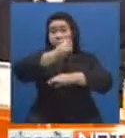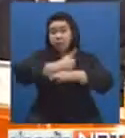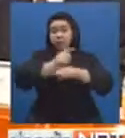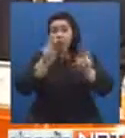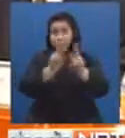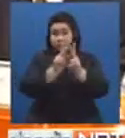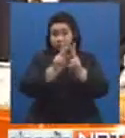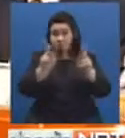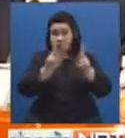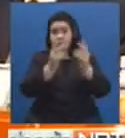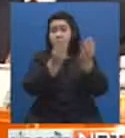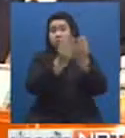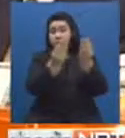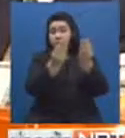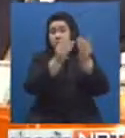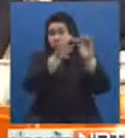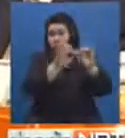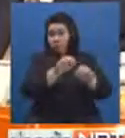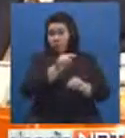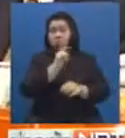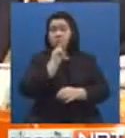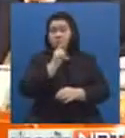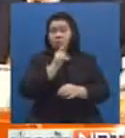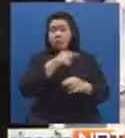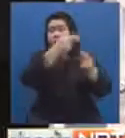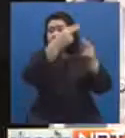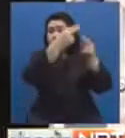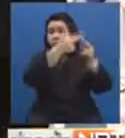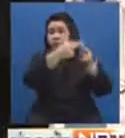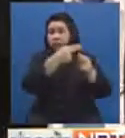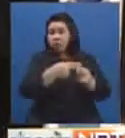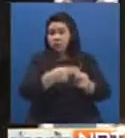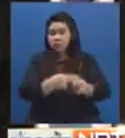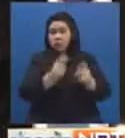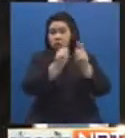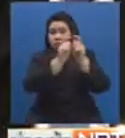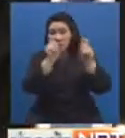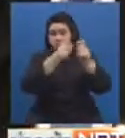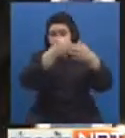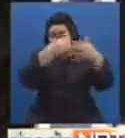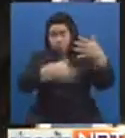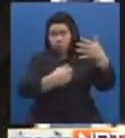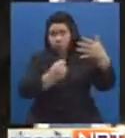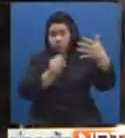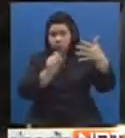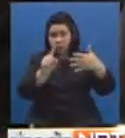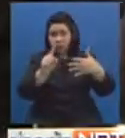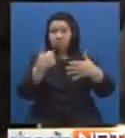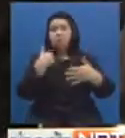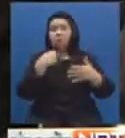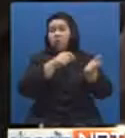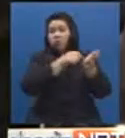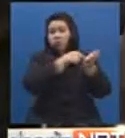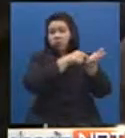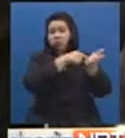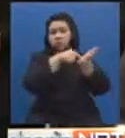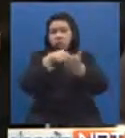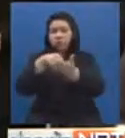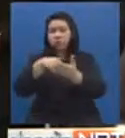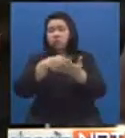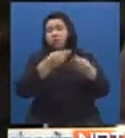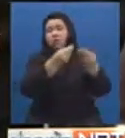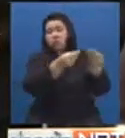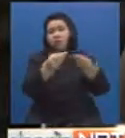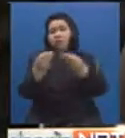ยกร่างรัฐธรรมนูญได้สั่งให้นำรายชื่อคณะอนุกรรมาธิการทั้ง 11ด้านส่งให้กับพรรคการเมืองที่เข้ามาชี้